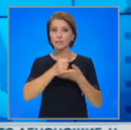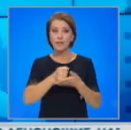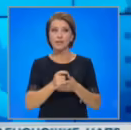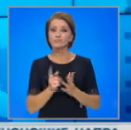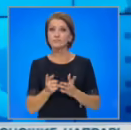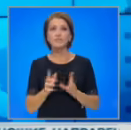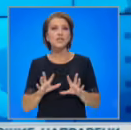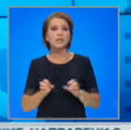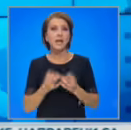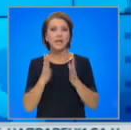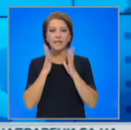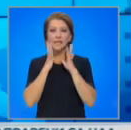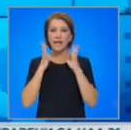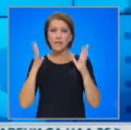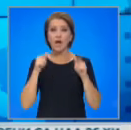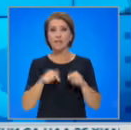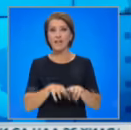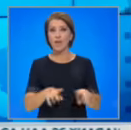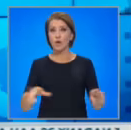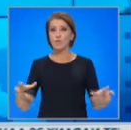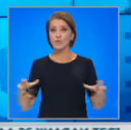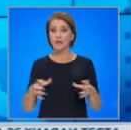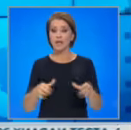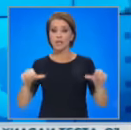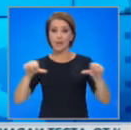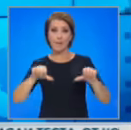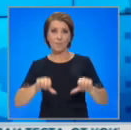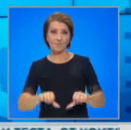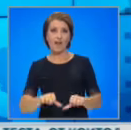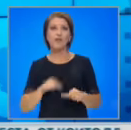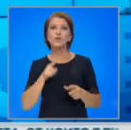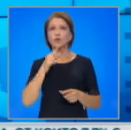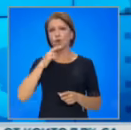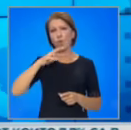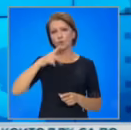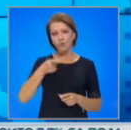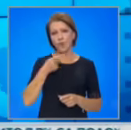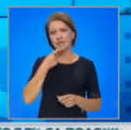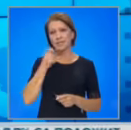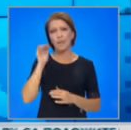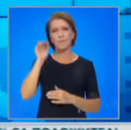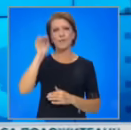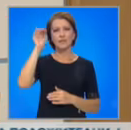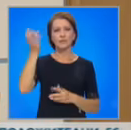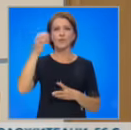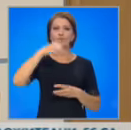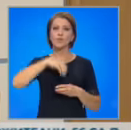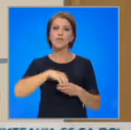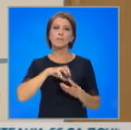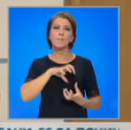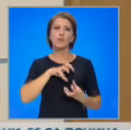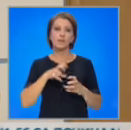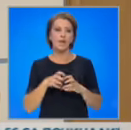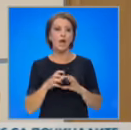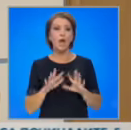това Народно събрание ще е пълен провал. Ето как Кирил Петков отговори на въпроси за бъдещото си участие в политиката.